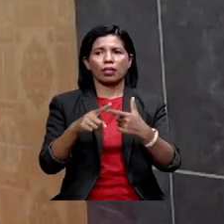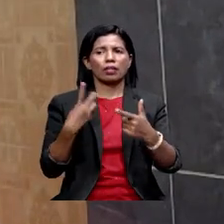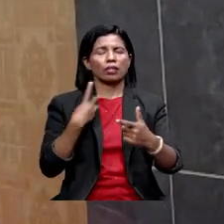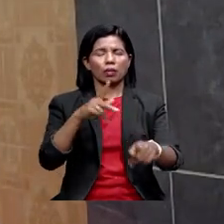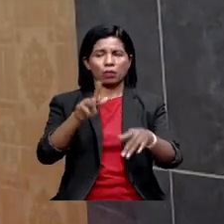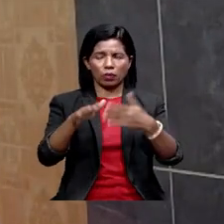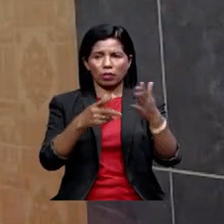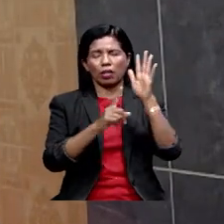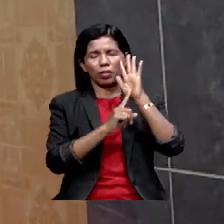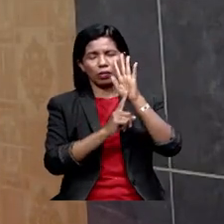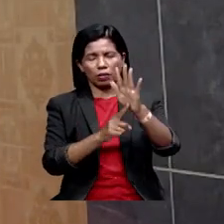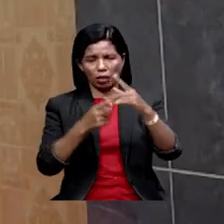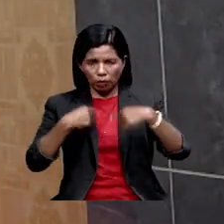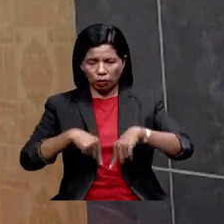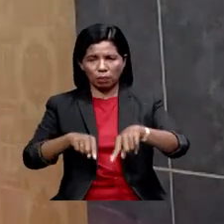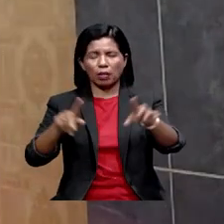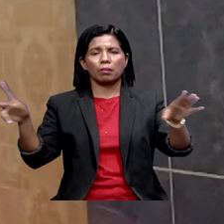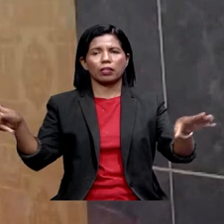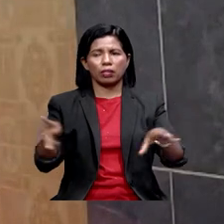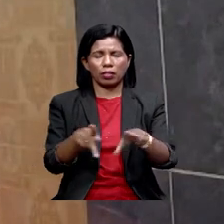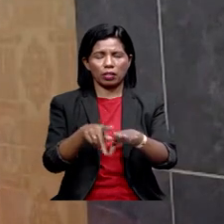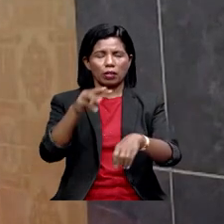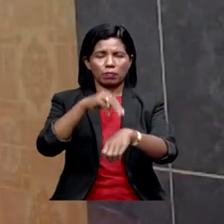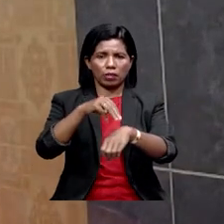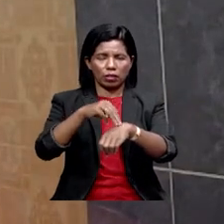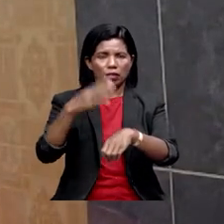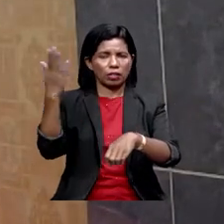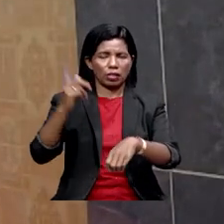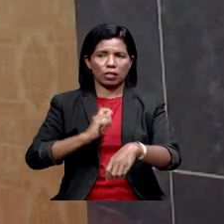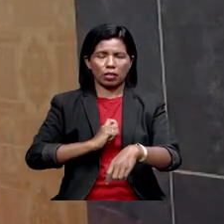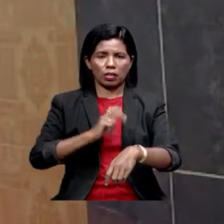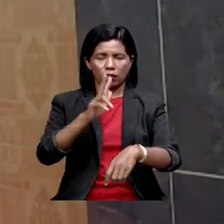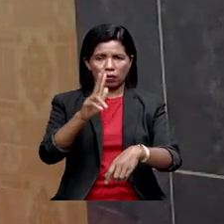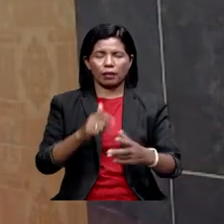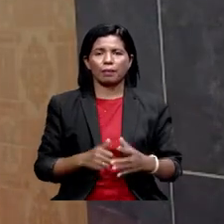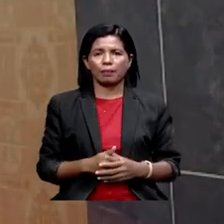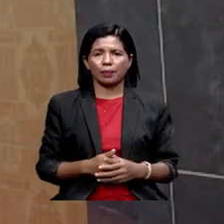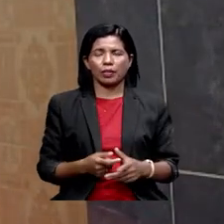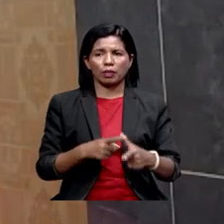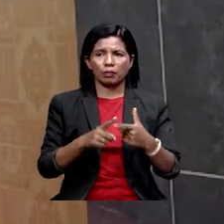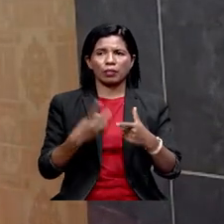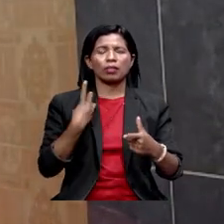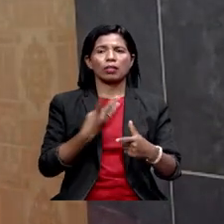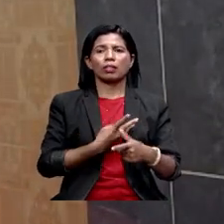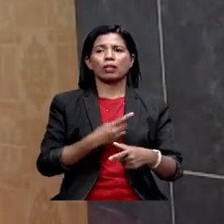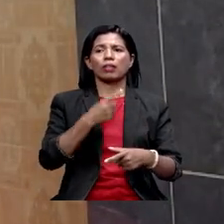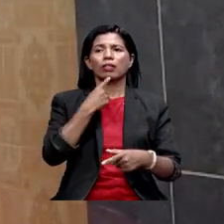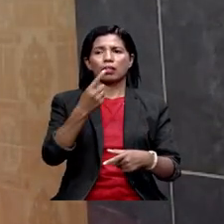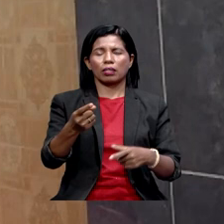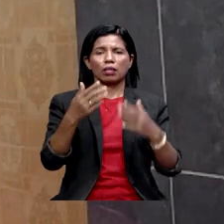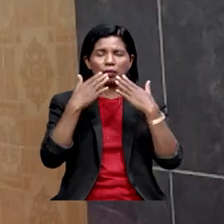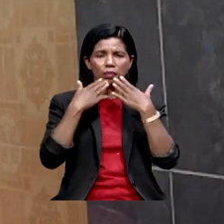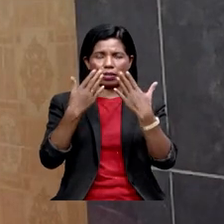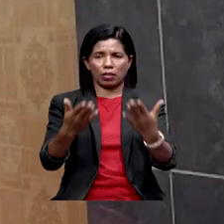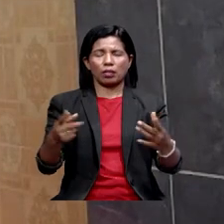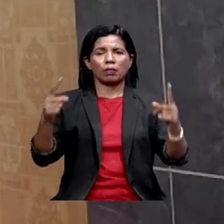serana sir hatulu atau ba participa iya misa iya tastolu ne atau asima papa. Afuin kita mos dehan agradece ba